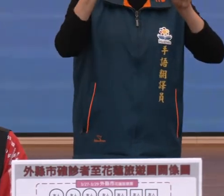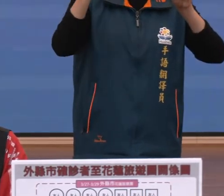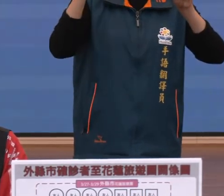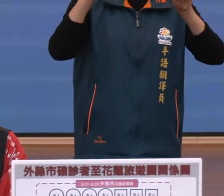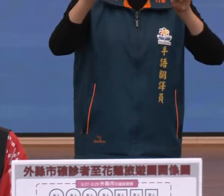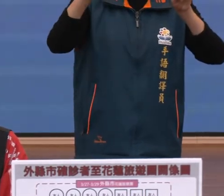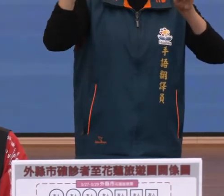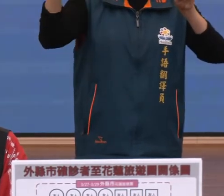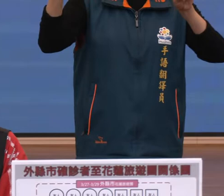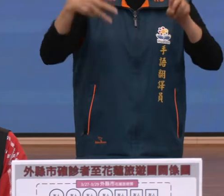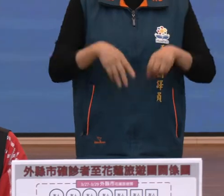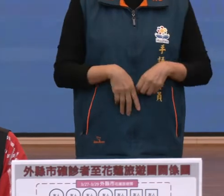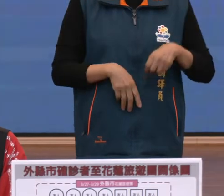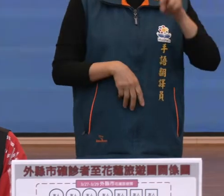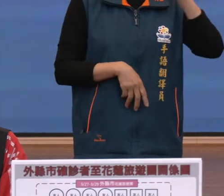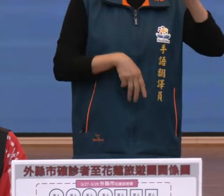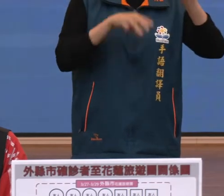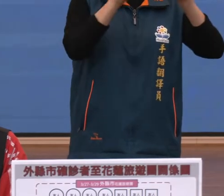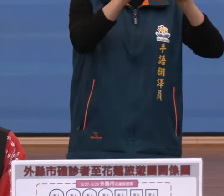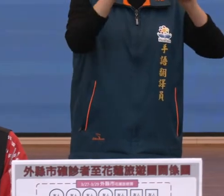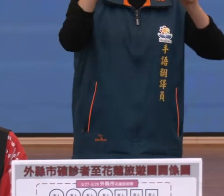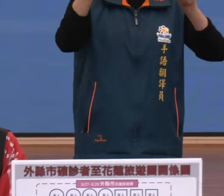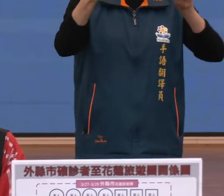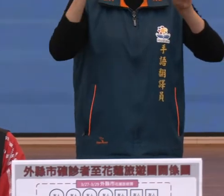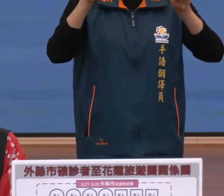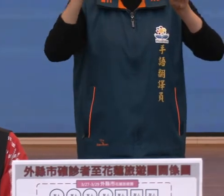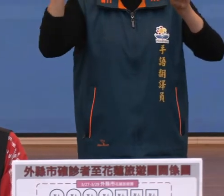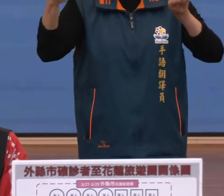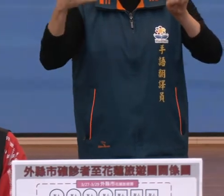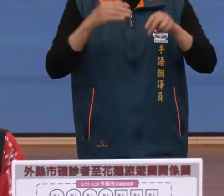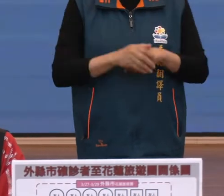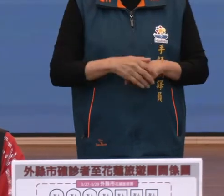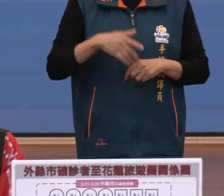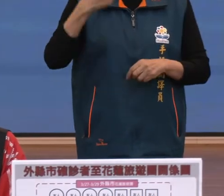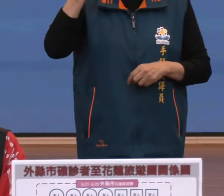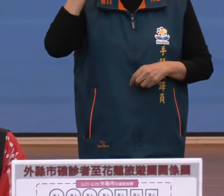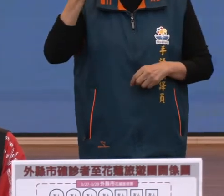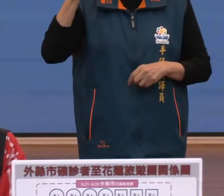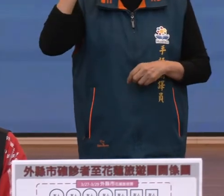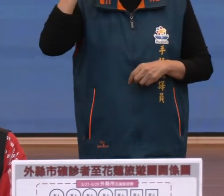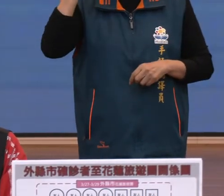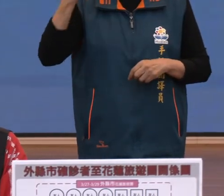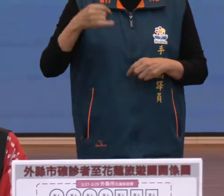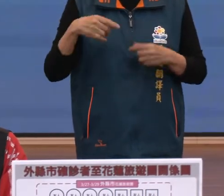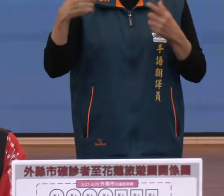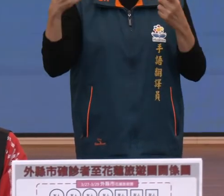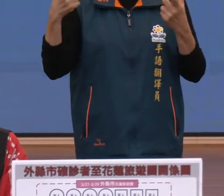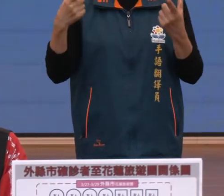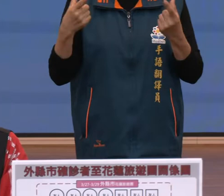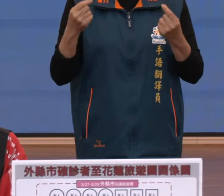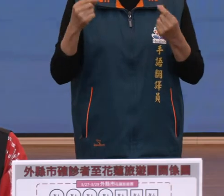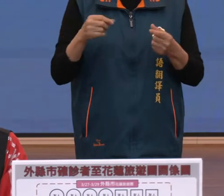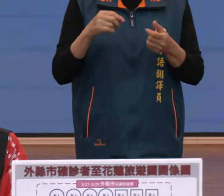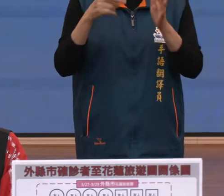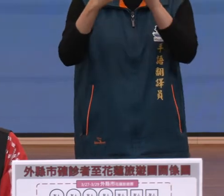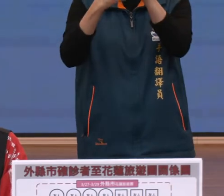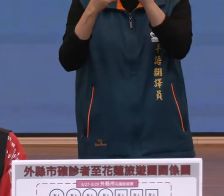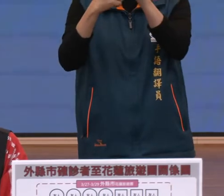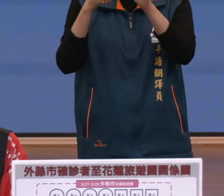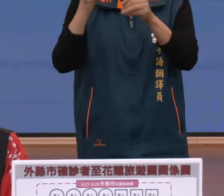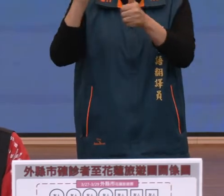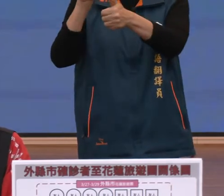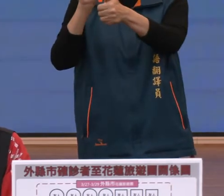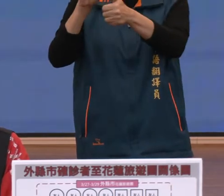23628跟23649也有去跟他们的父亲母亲做病情的解释。